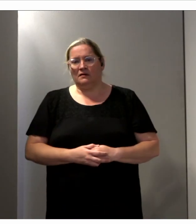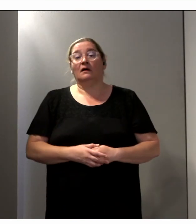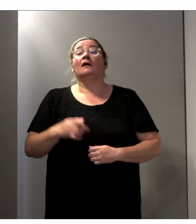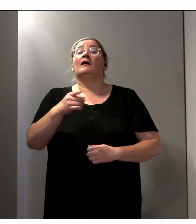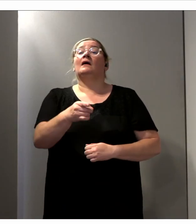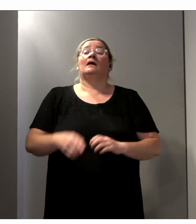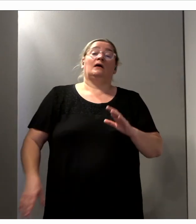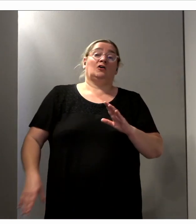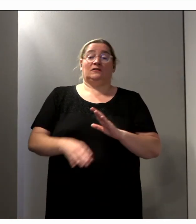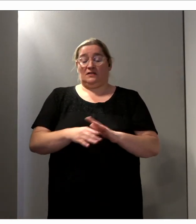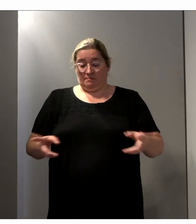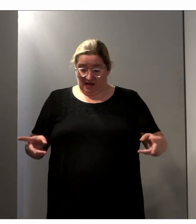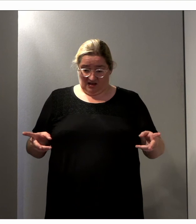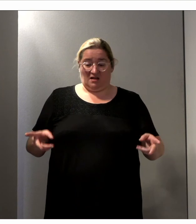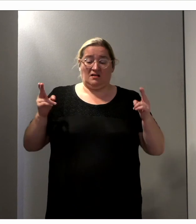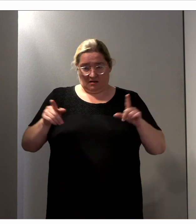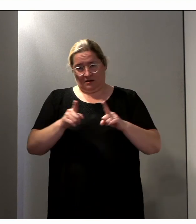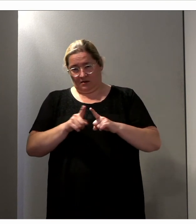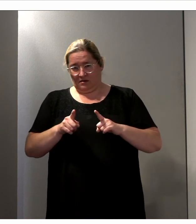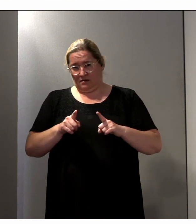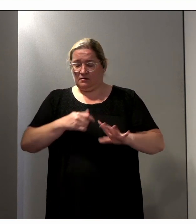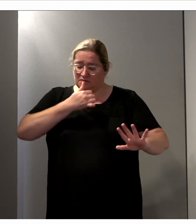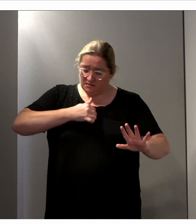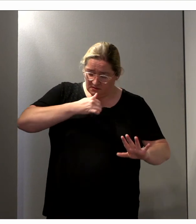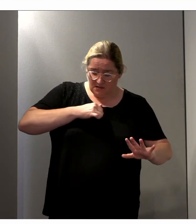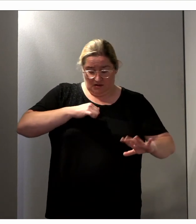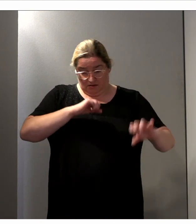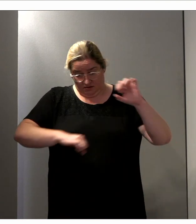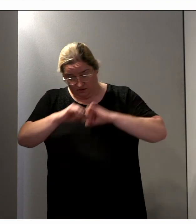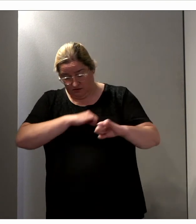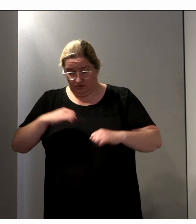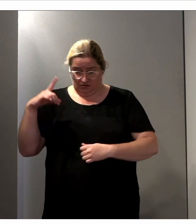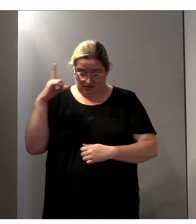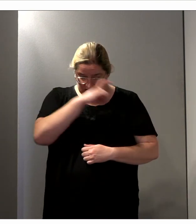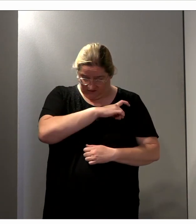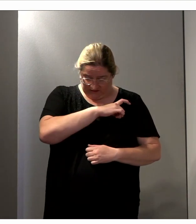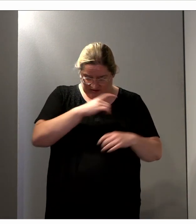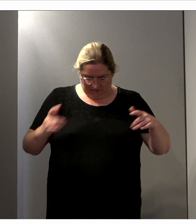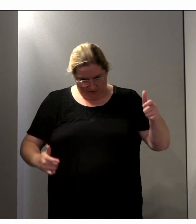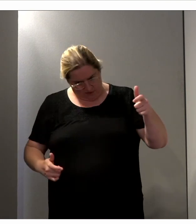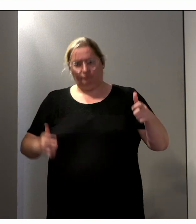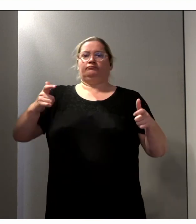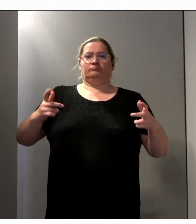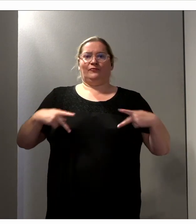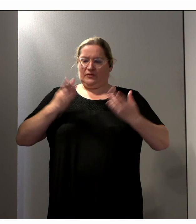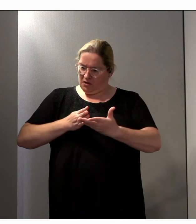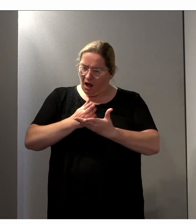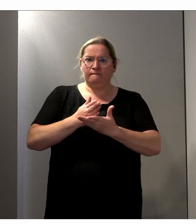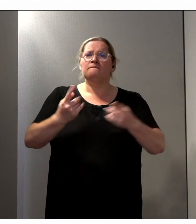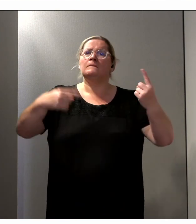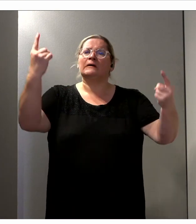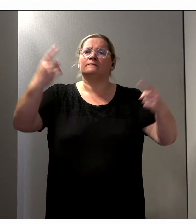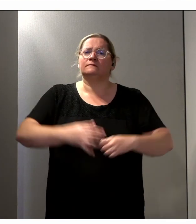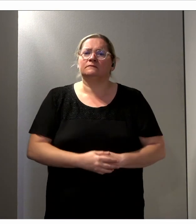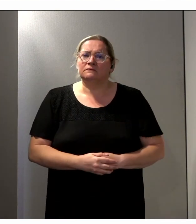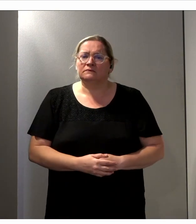phase de survie à la phase d'une nouvelle vie. Et ça, c'est très important parce que c'est vrai que quand on est en situation de handicap, du moins,